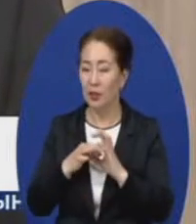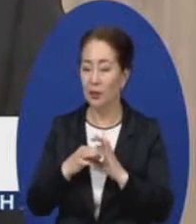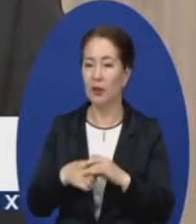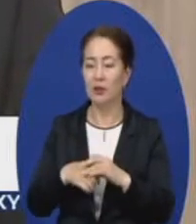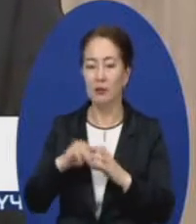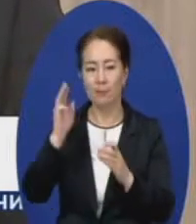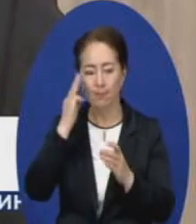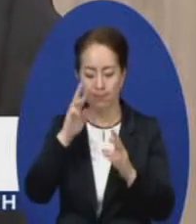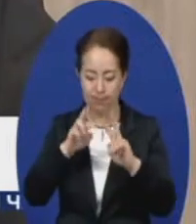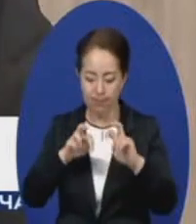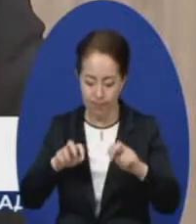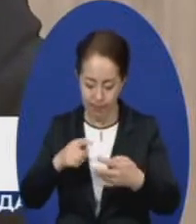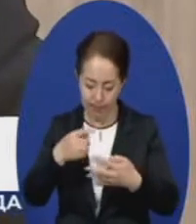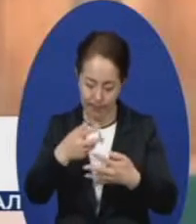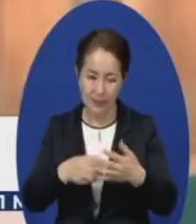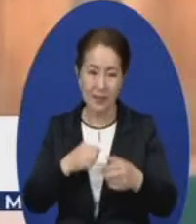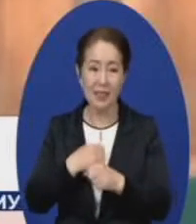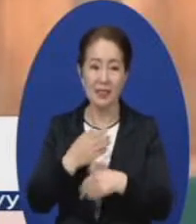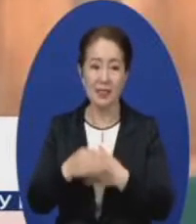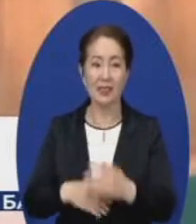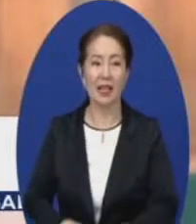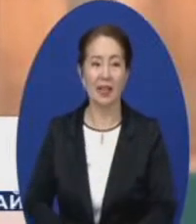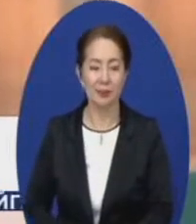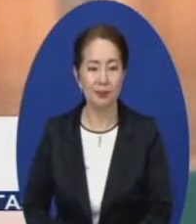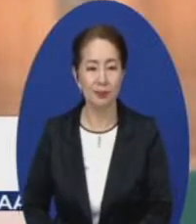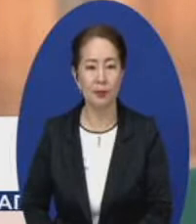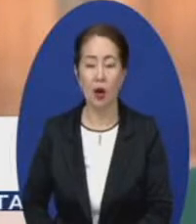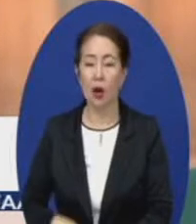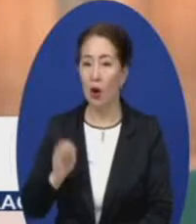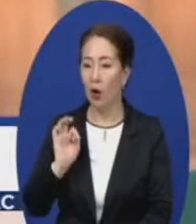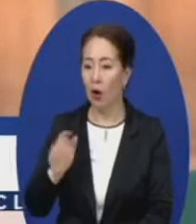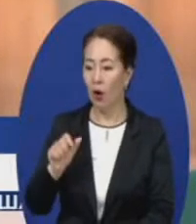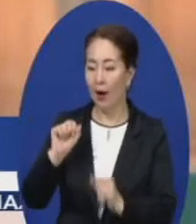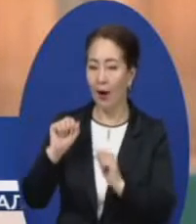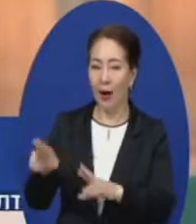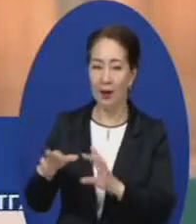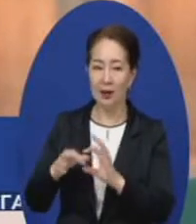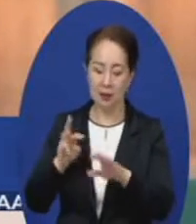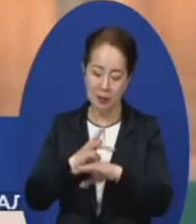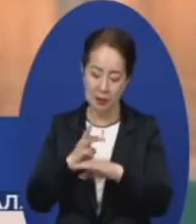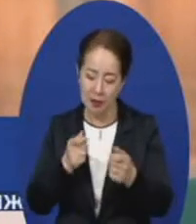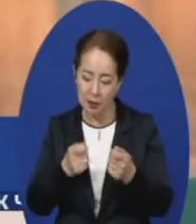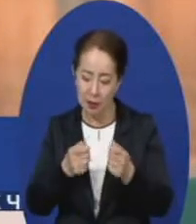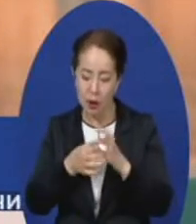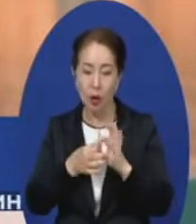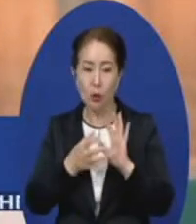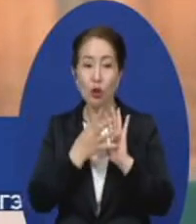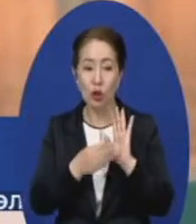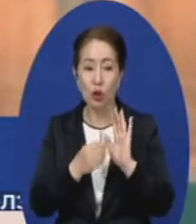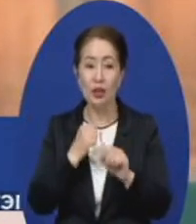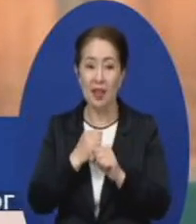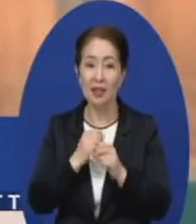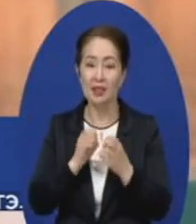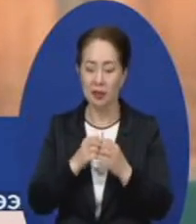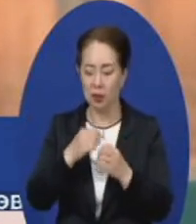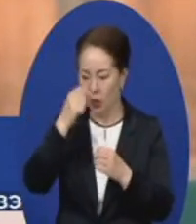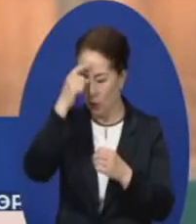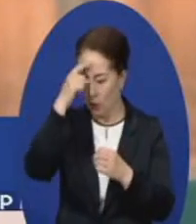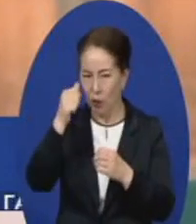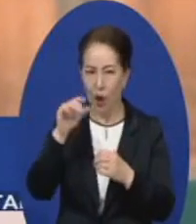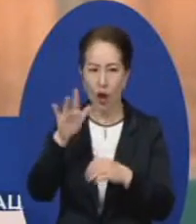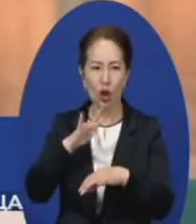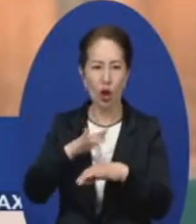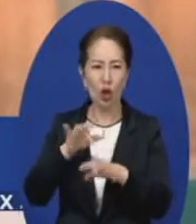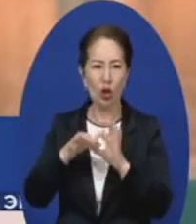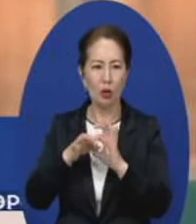тодорхой хэмжээний судалгаануудыг хийгээд ингээд ажиллаж байгаа. Хог айдлын менежментээр нөлөөллийн ажлыг хийж байгаа. Ухаалаг хотын ажлын хүрээнд